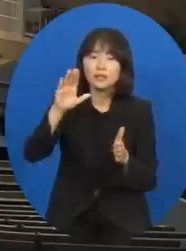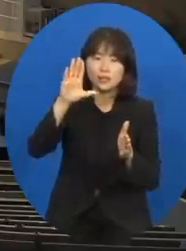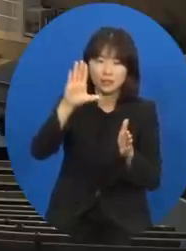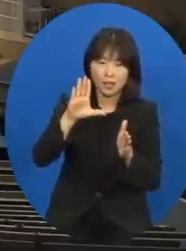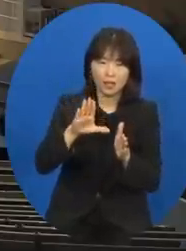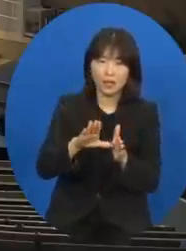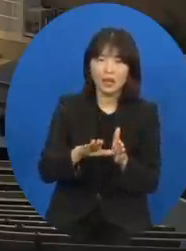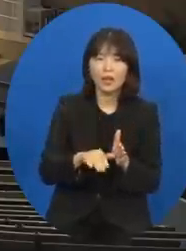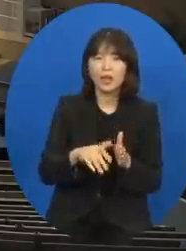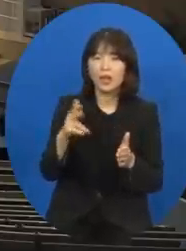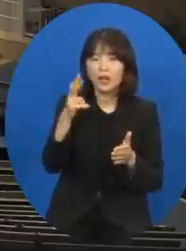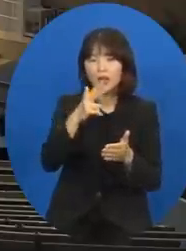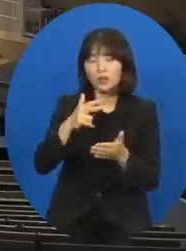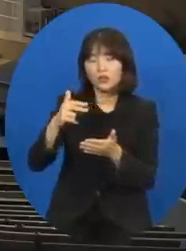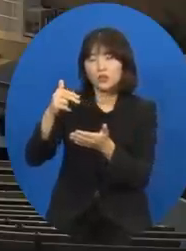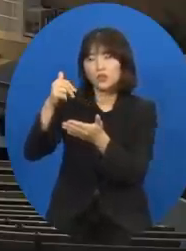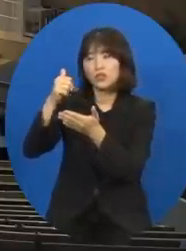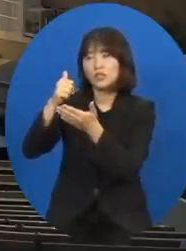그때